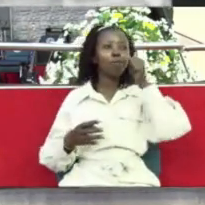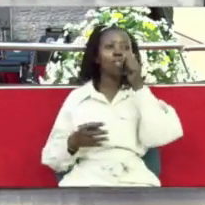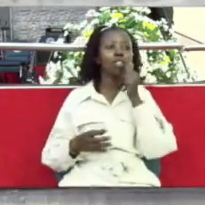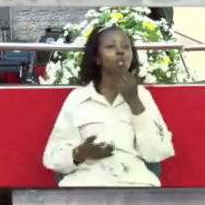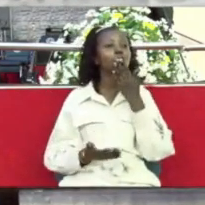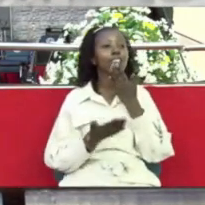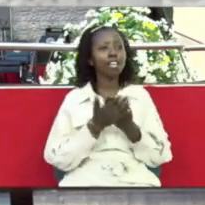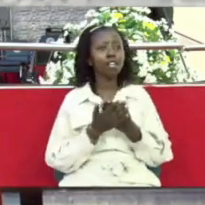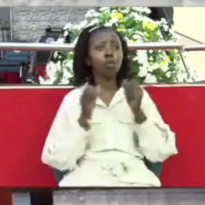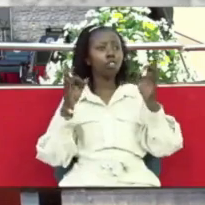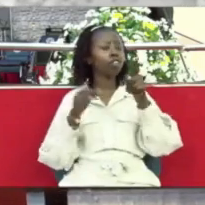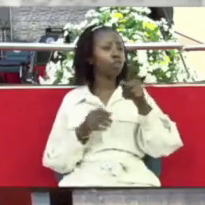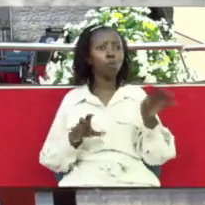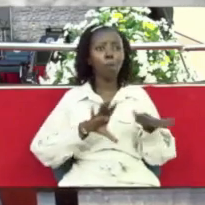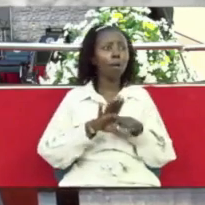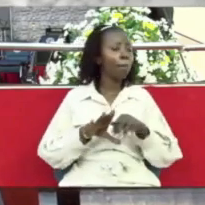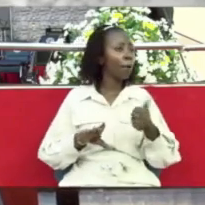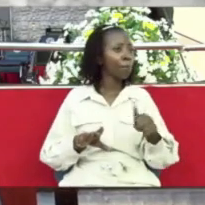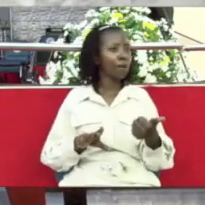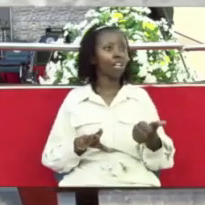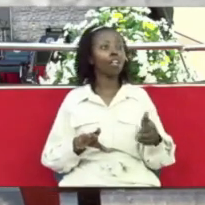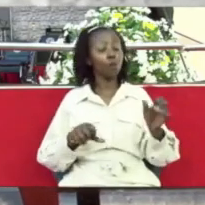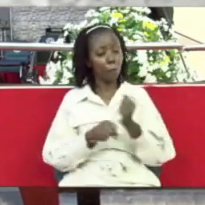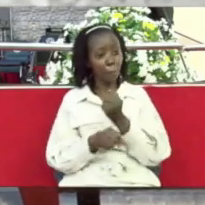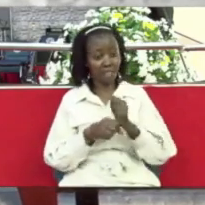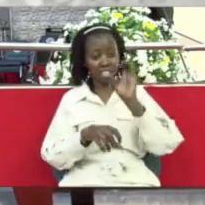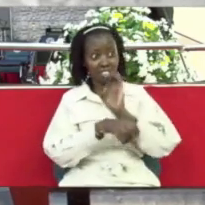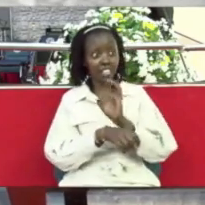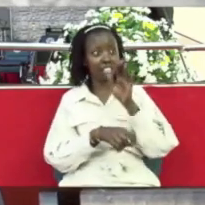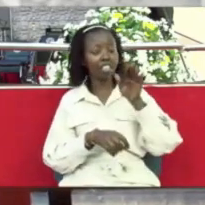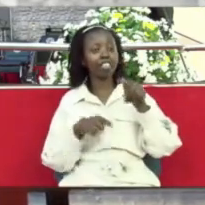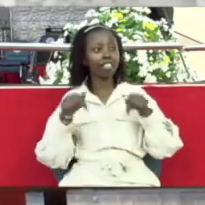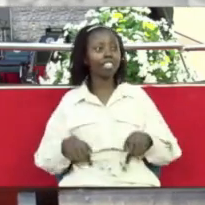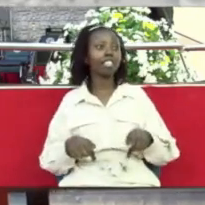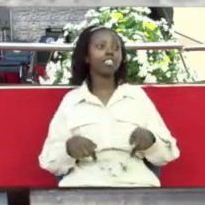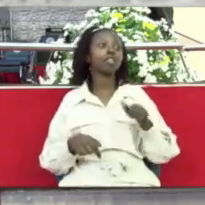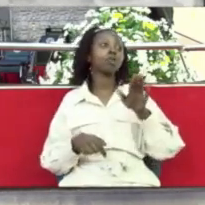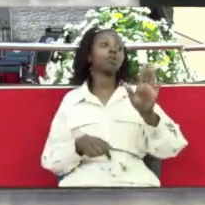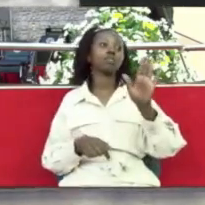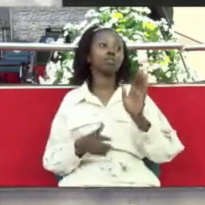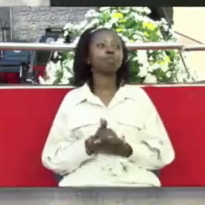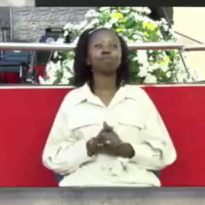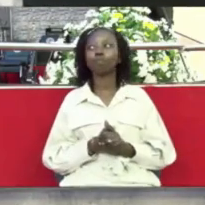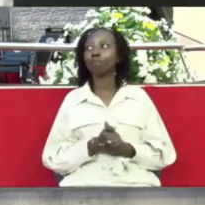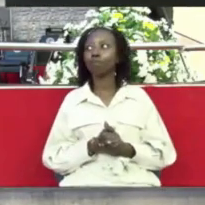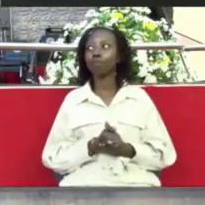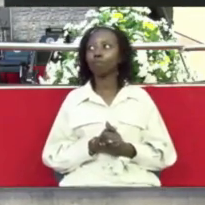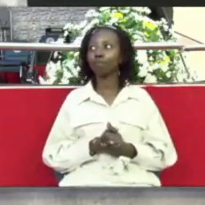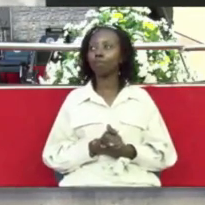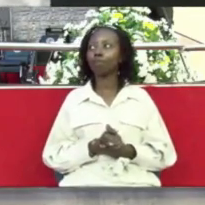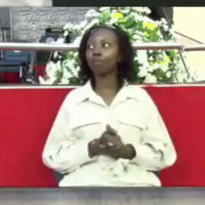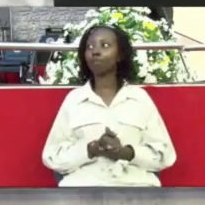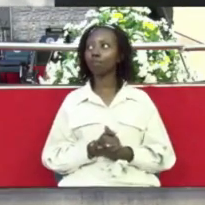are not a member of this church, make this your church. Amen. Kwa hivyo sisi tumefanyika kuwa wanamemba wa hili kanisa